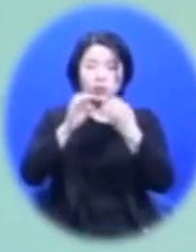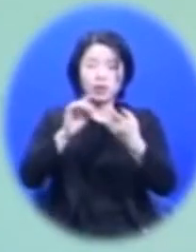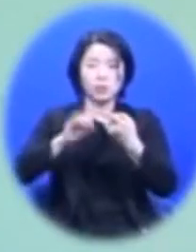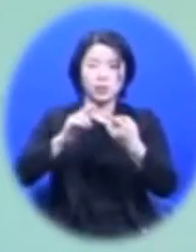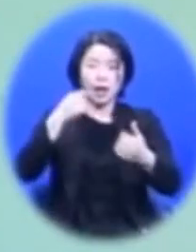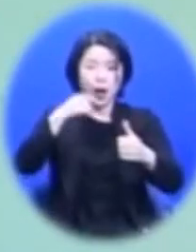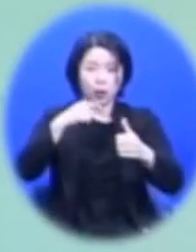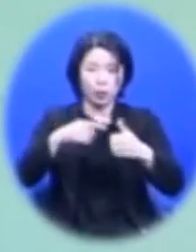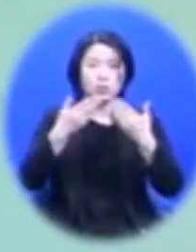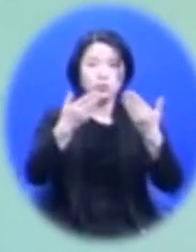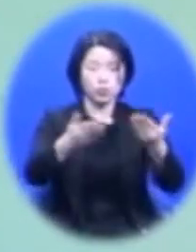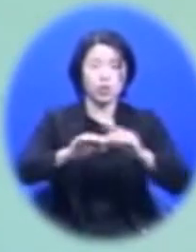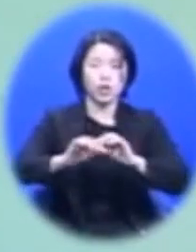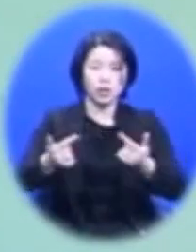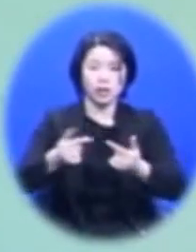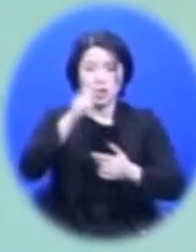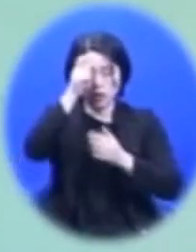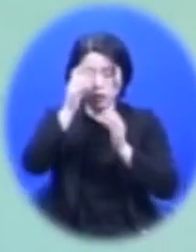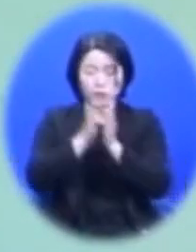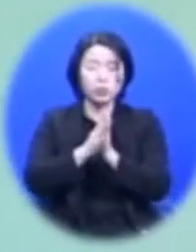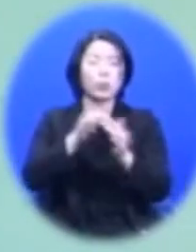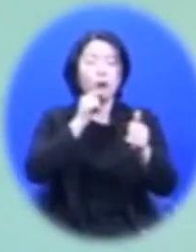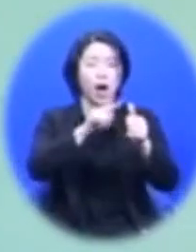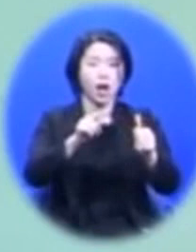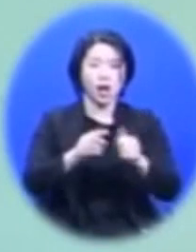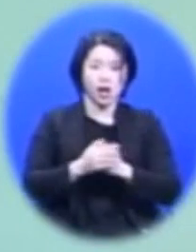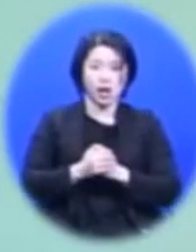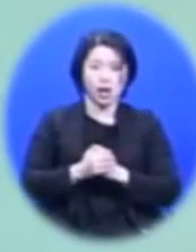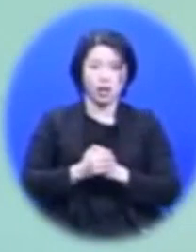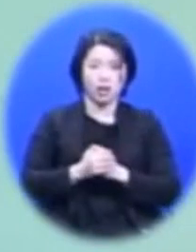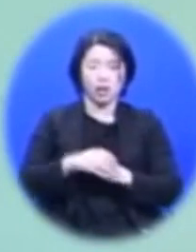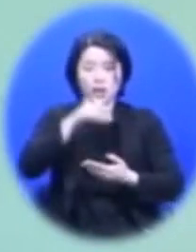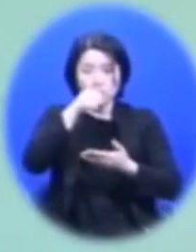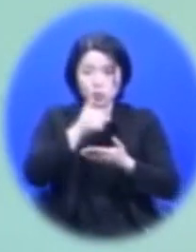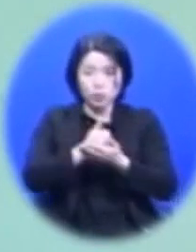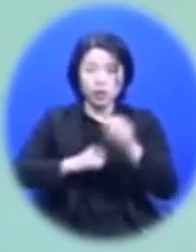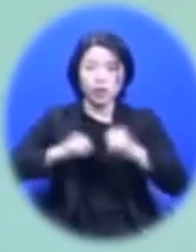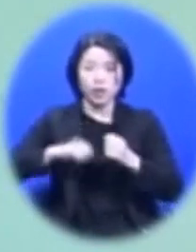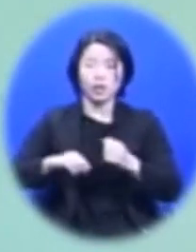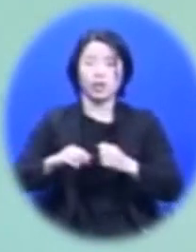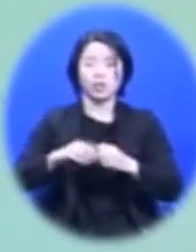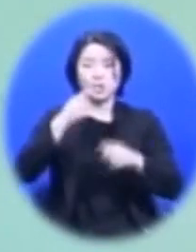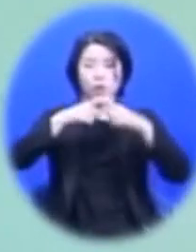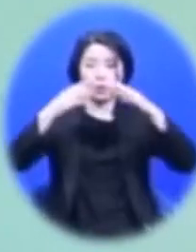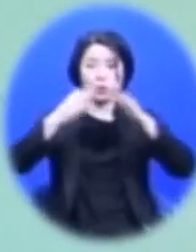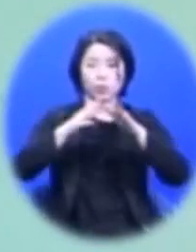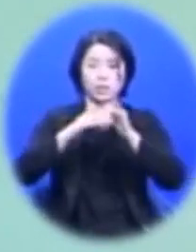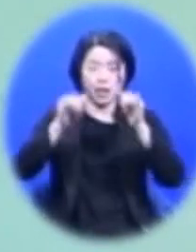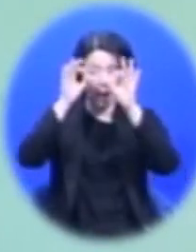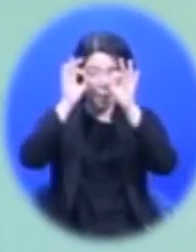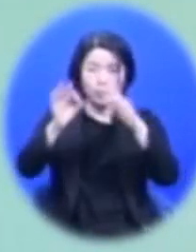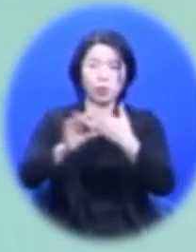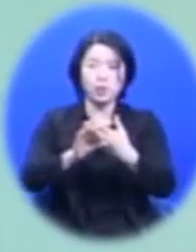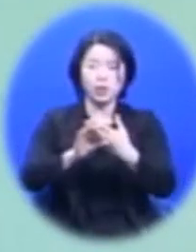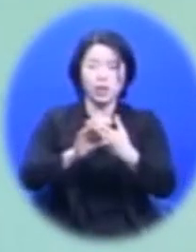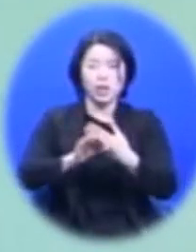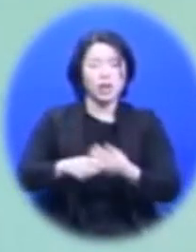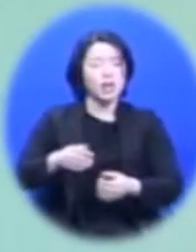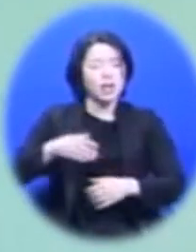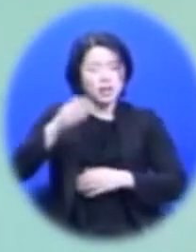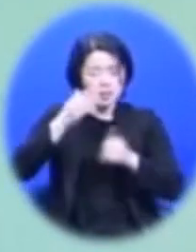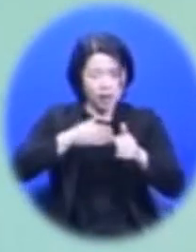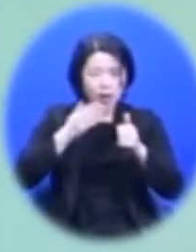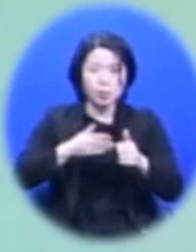주려고 하심이기보다는 기도를 하라. 죄 짓는 교인을 봤으면 제발